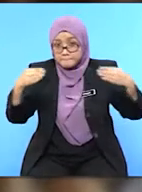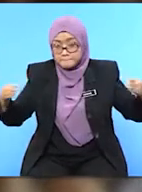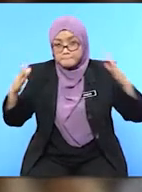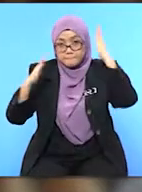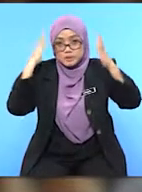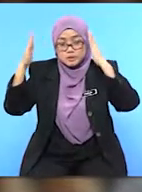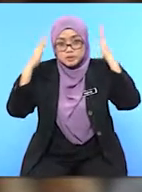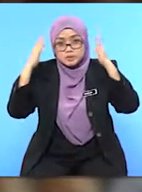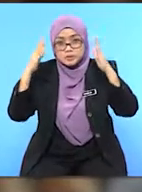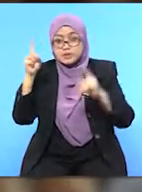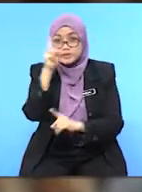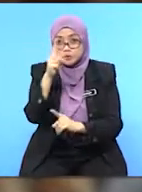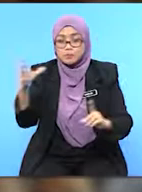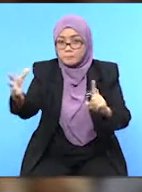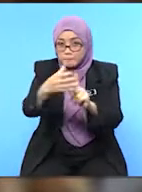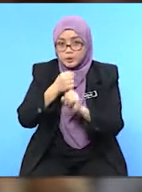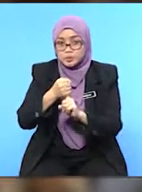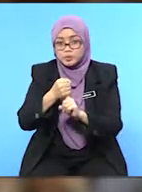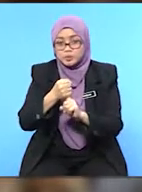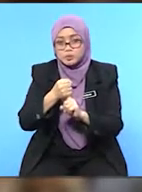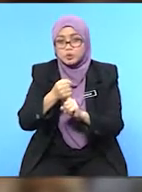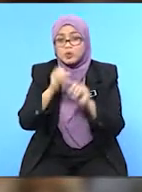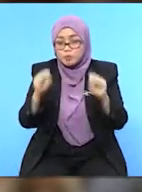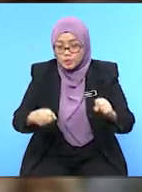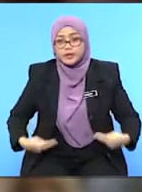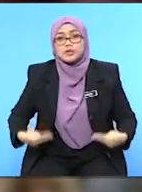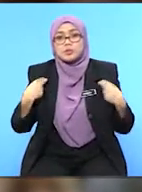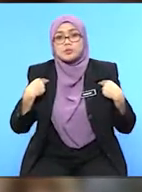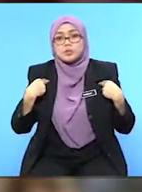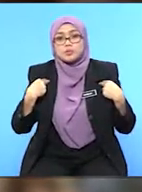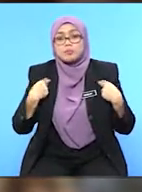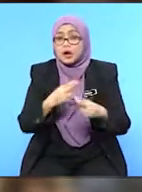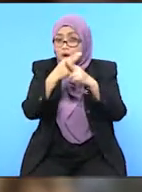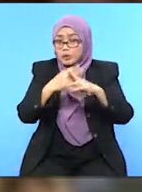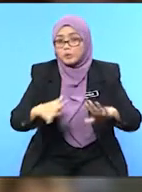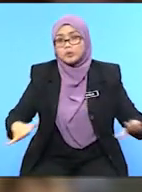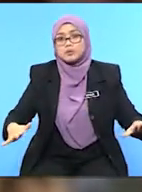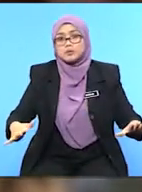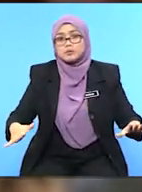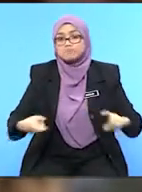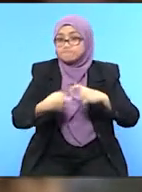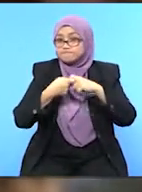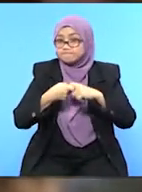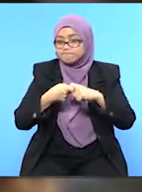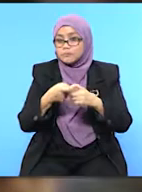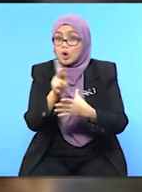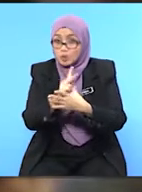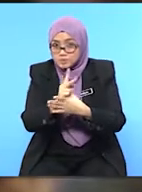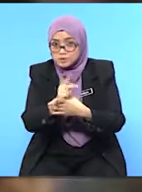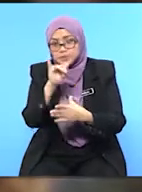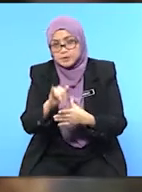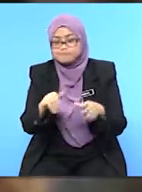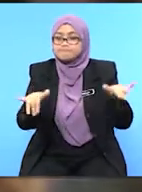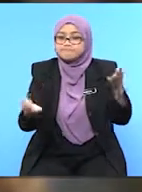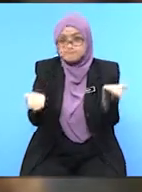madu progresif dan makmur yang dapat hidup dalam suasana Harmoni zt3 Thailand Peugeot paint yang